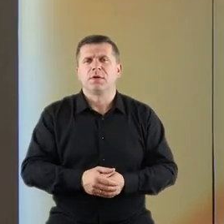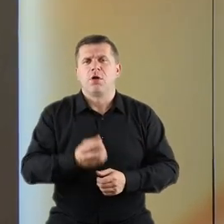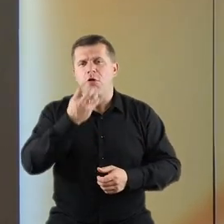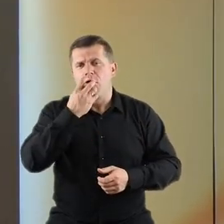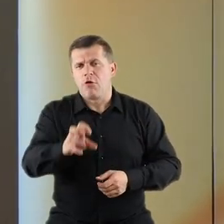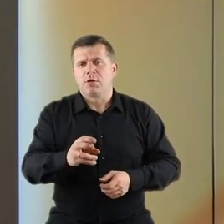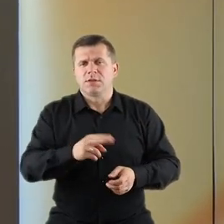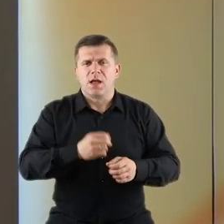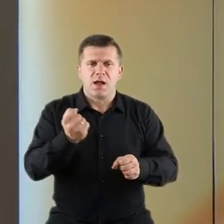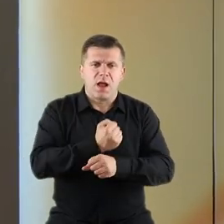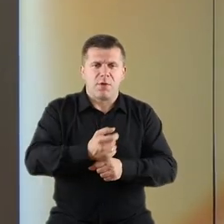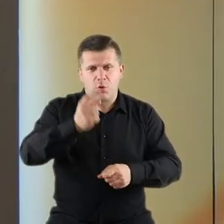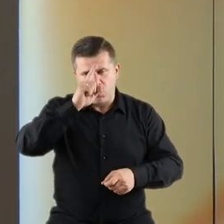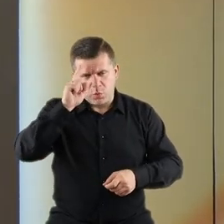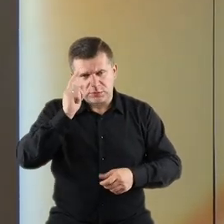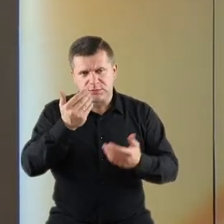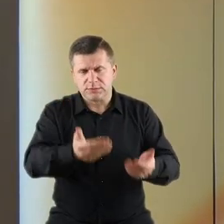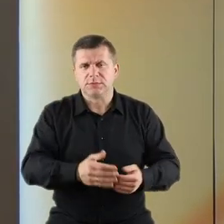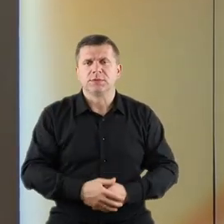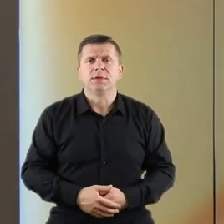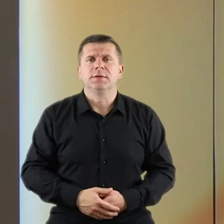kamienie gorące na ludzkiej klipie